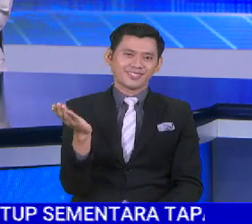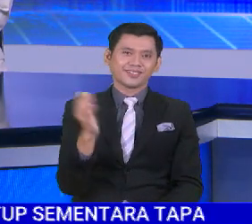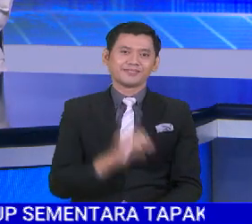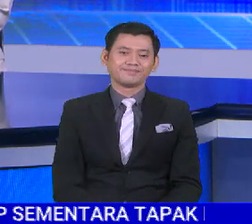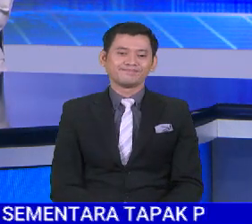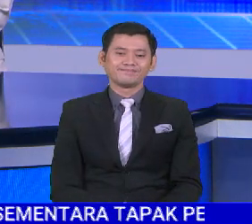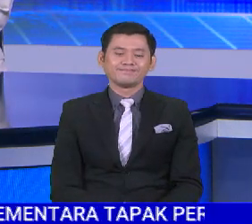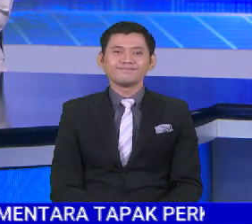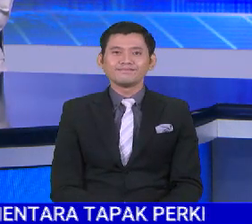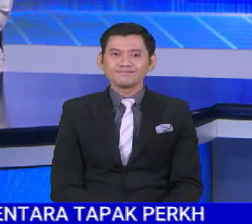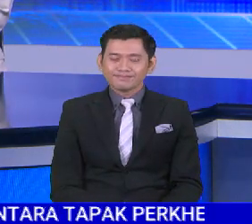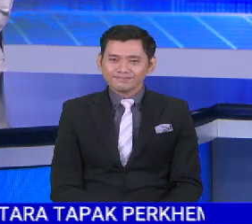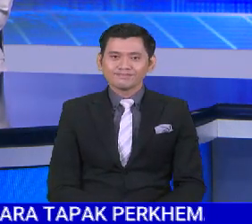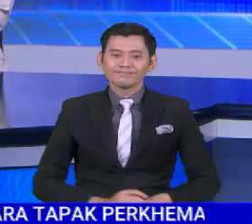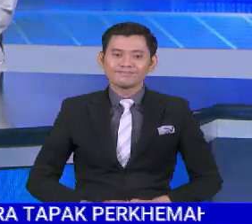Roslan.